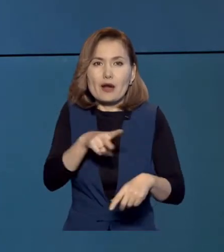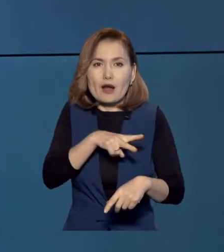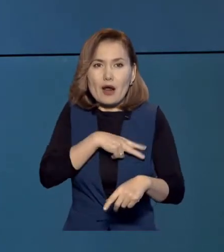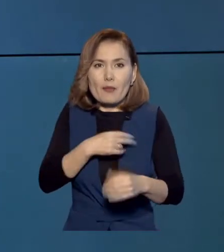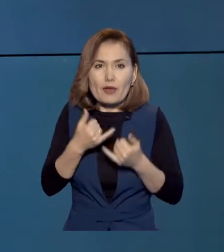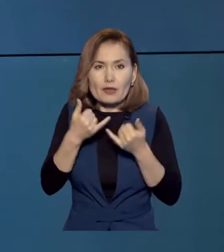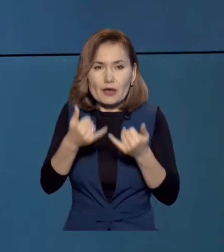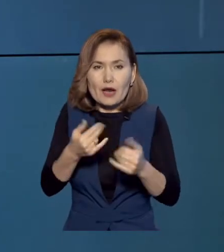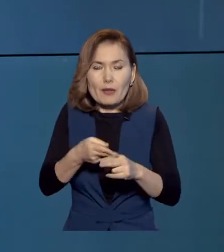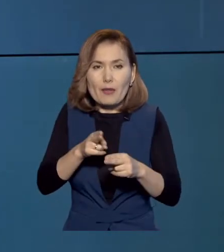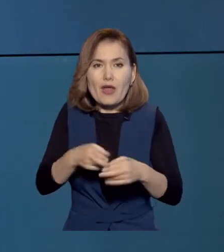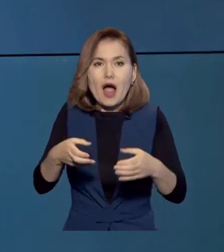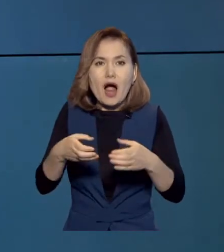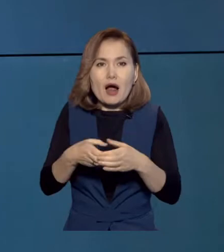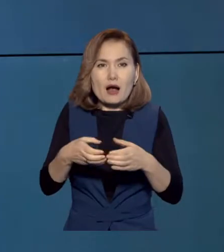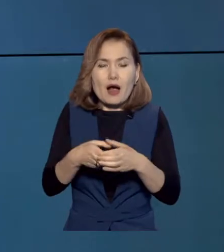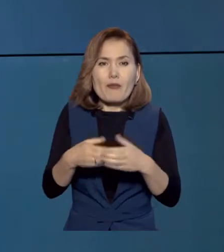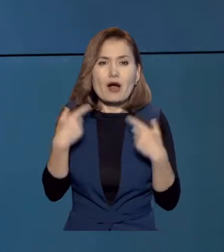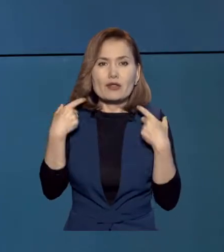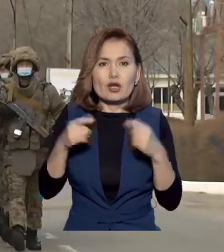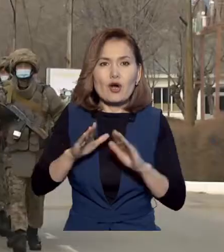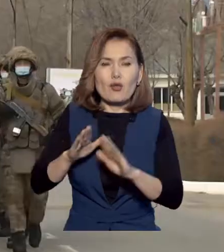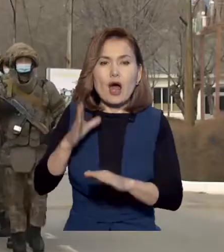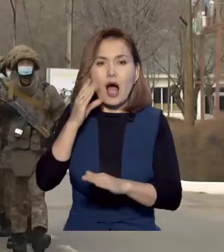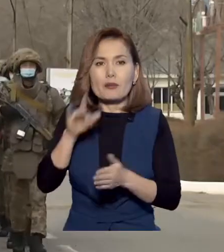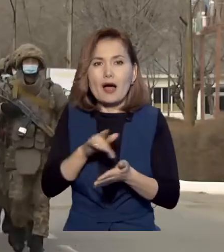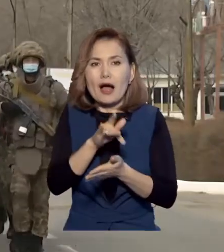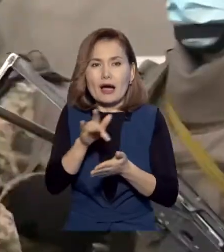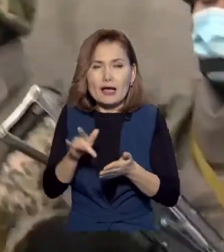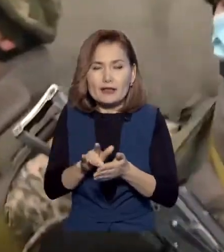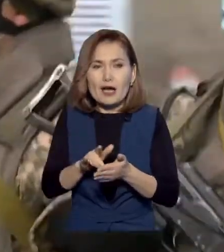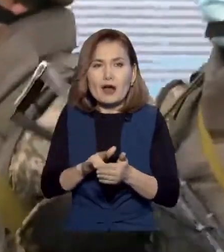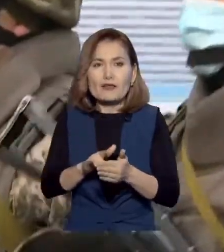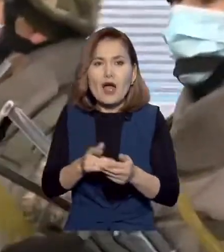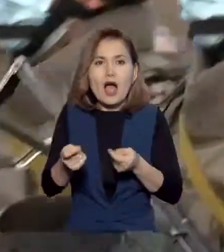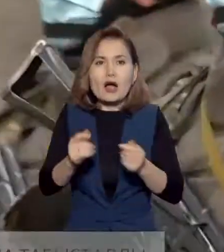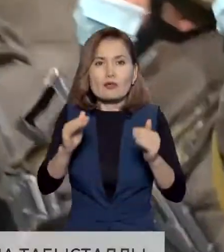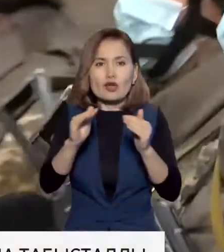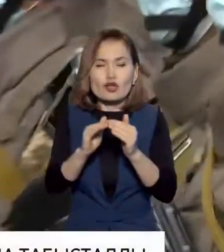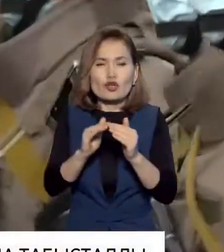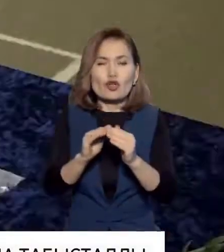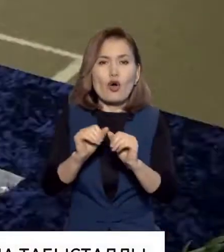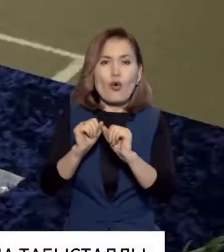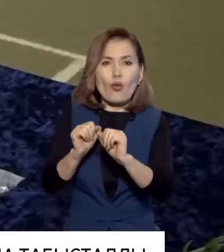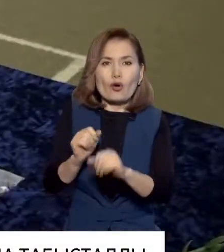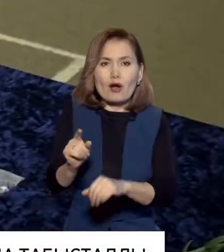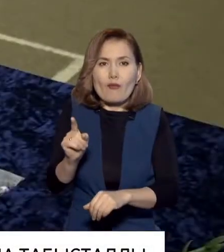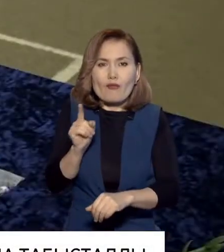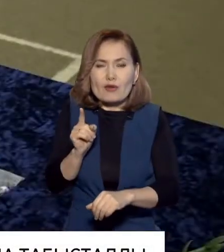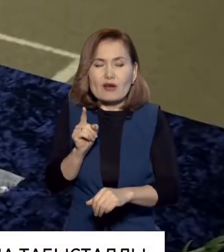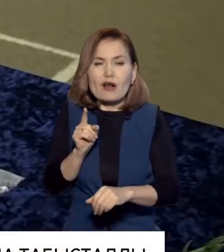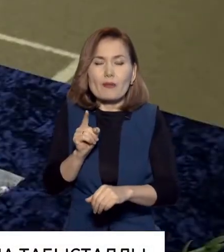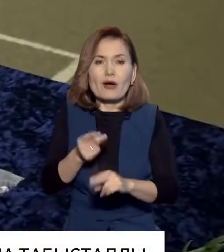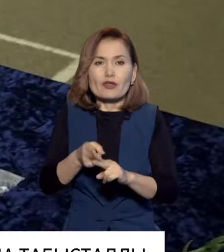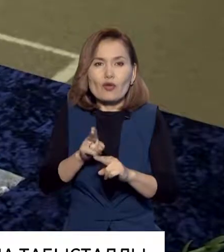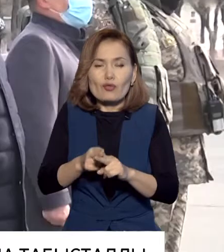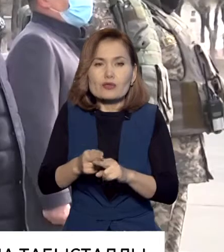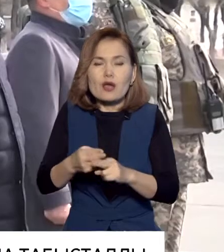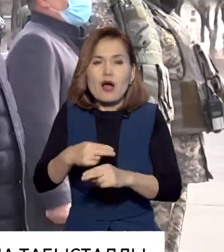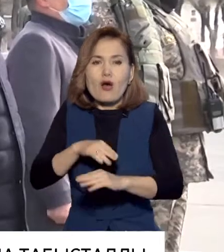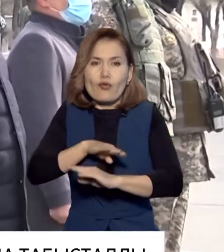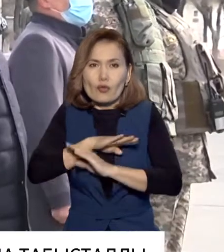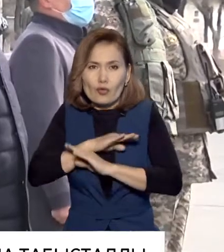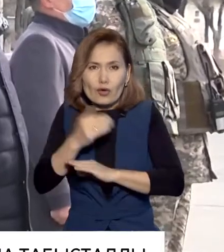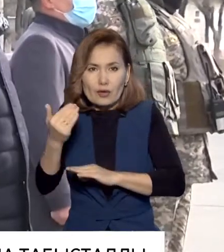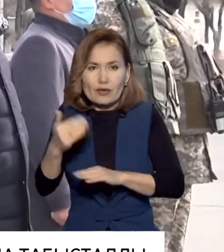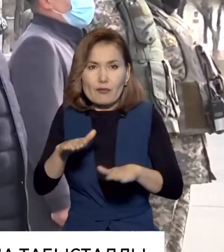бригадасы командирінің орынбасары Алматы қаласының әкімшілігін қорғау барысында қаза тапты. Ерлігі үшін берілген медаль оның жұбайына табысталды.